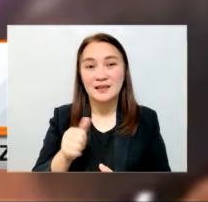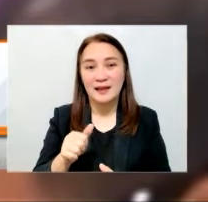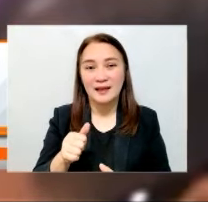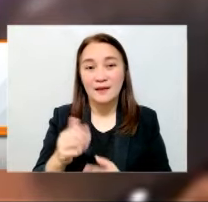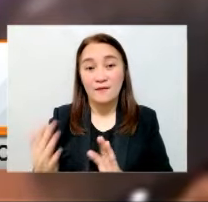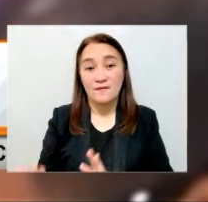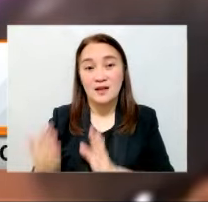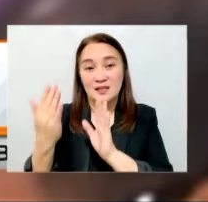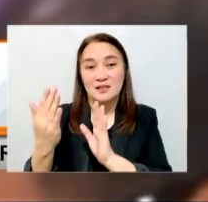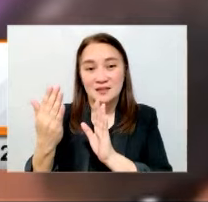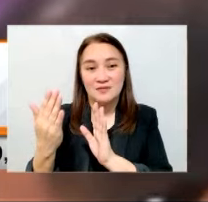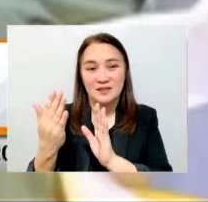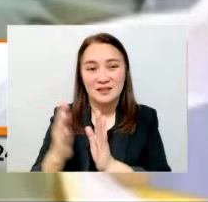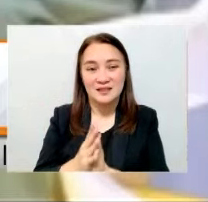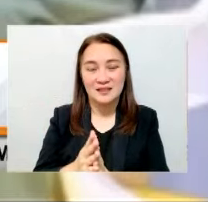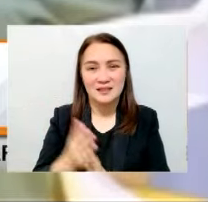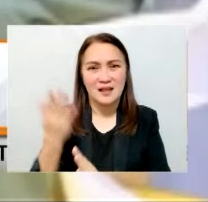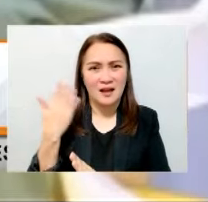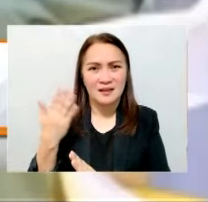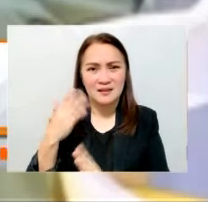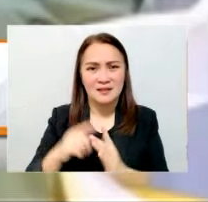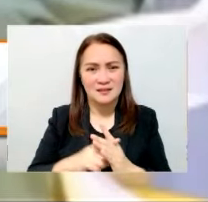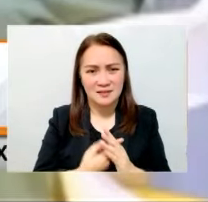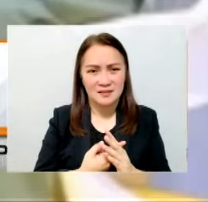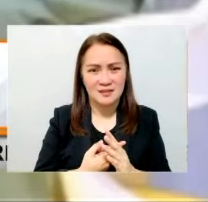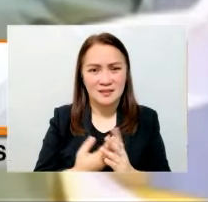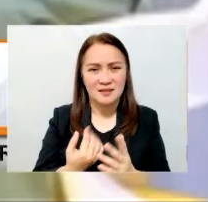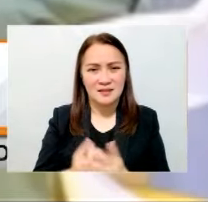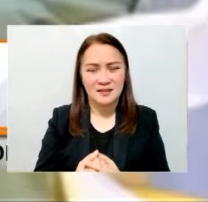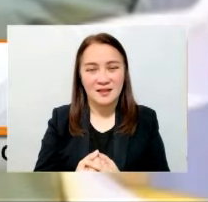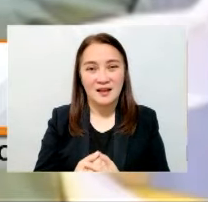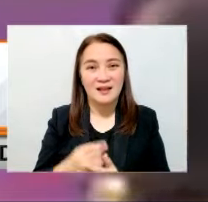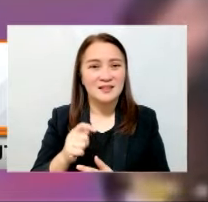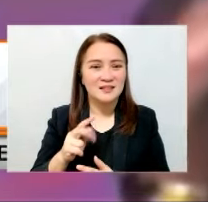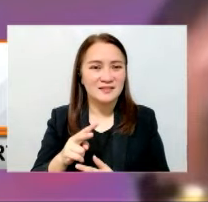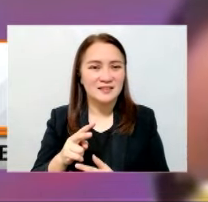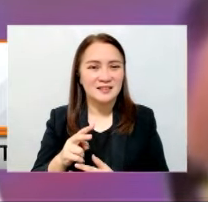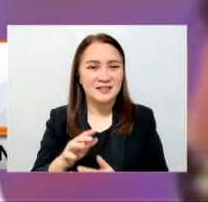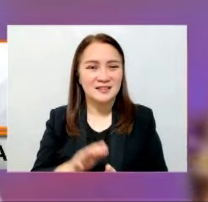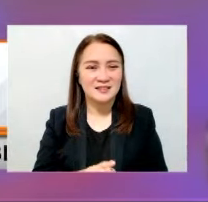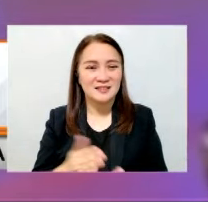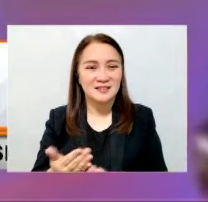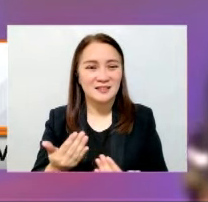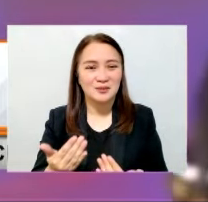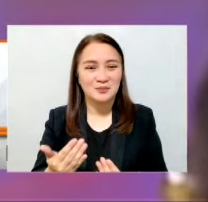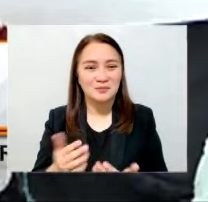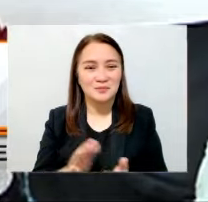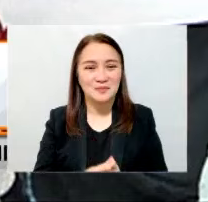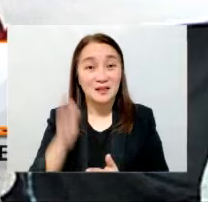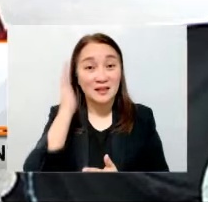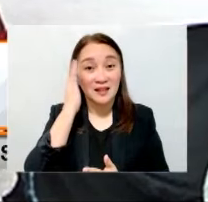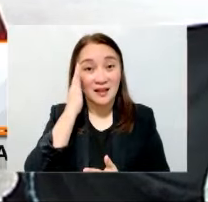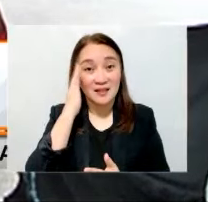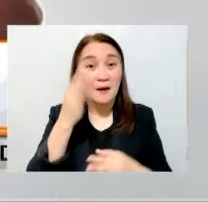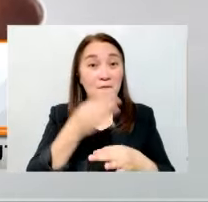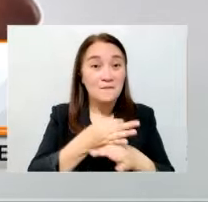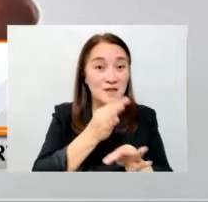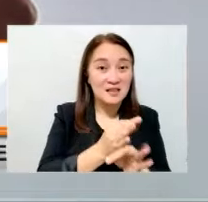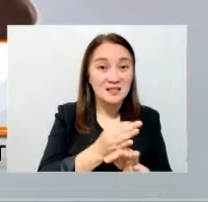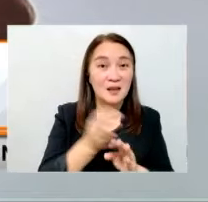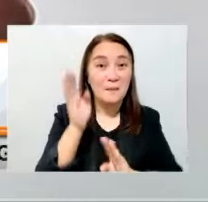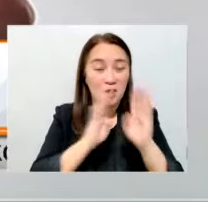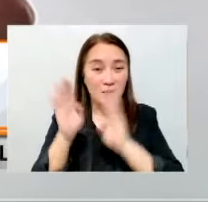Chang am simula po noon naging TV classic na ang programa na nakilala sa pagaayos ng ilang mga problema ng ating